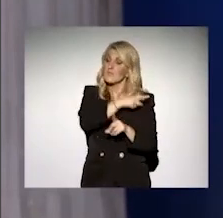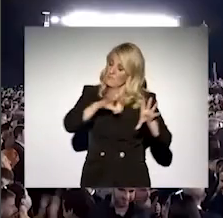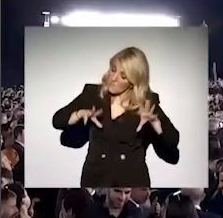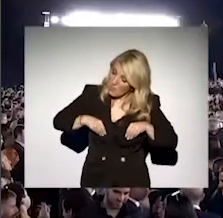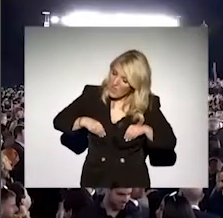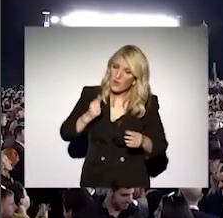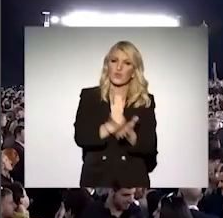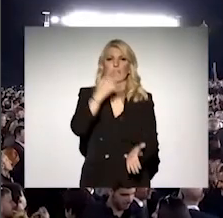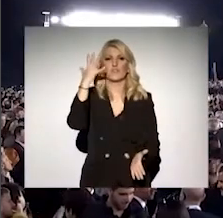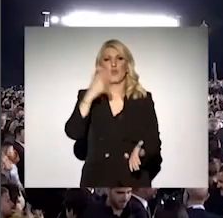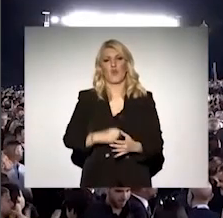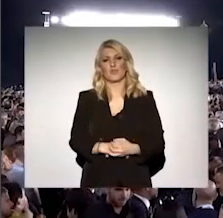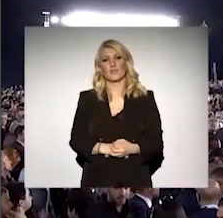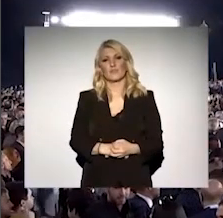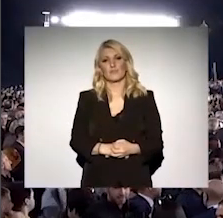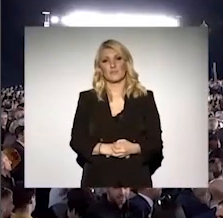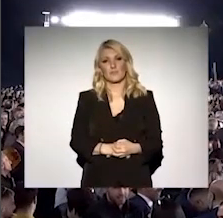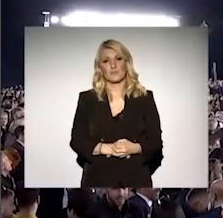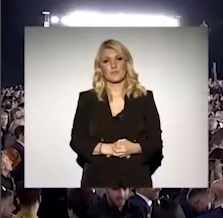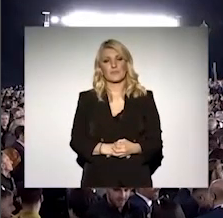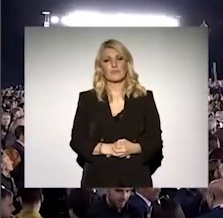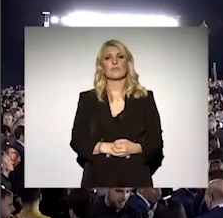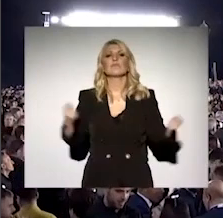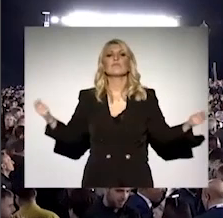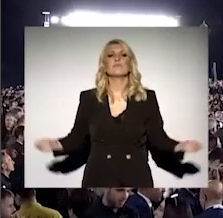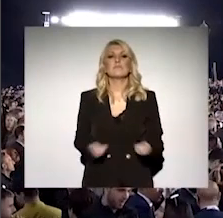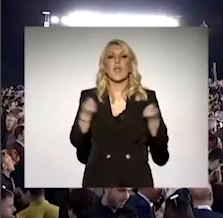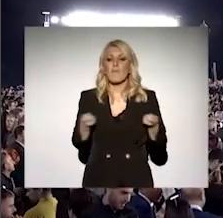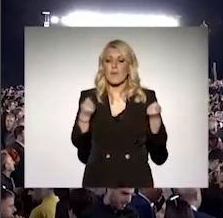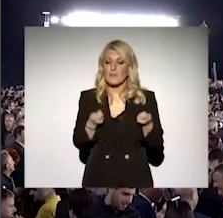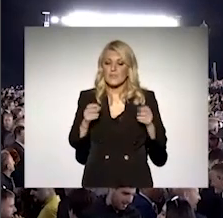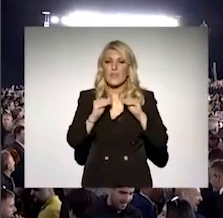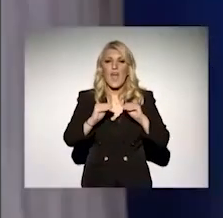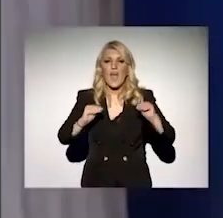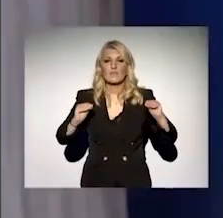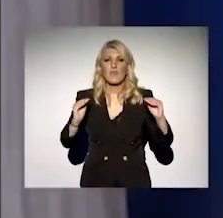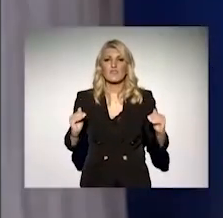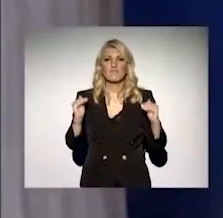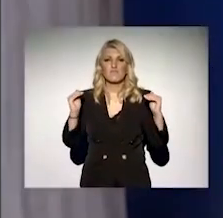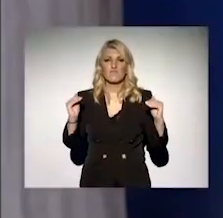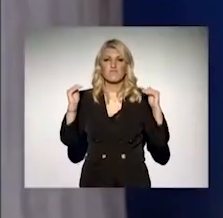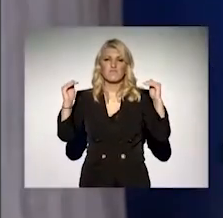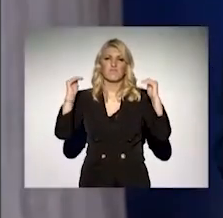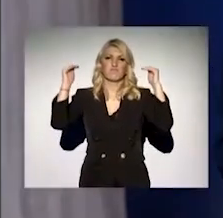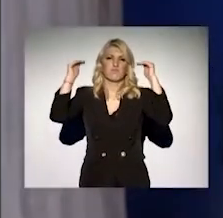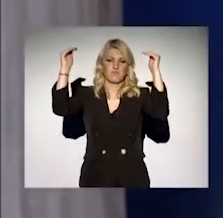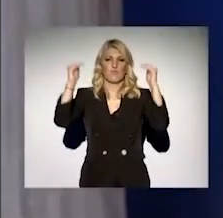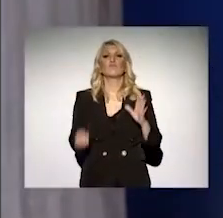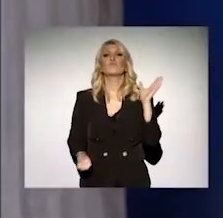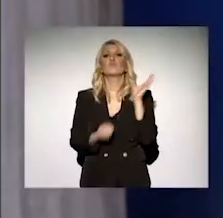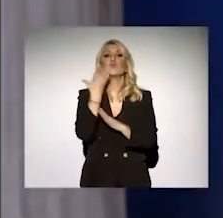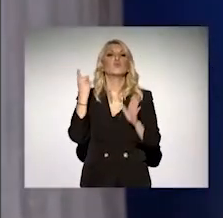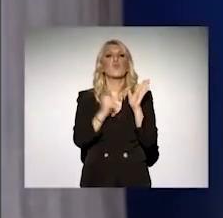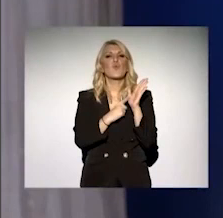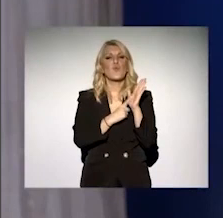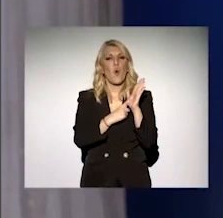να αποτελεί κομμάτι της πολιτικής αντιπαράθεσης. Φυσικά μπορεί να σχολιάζεται, φυσικά μπορεί να λέμε όλη την άποψή μας, αλλά δεν γίνεται